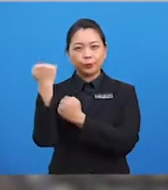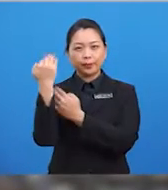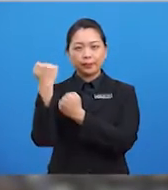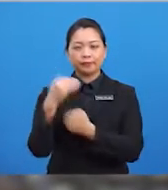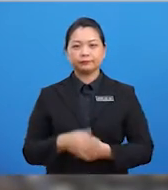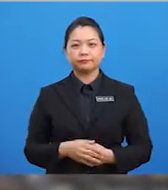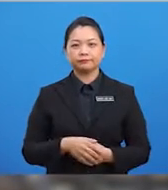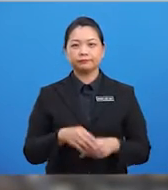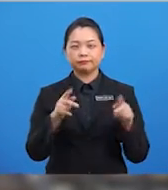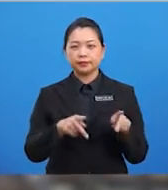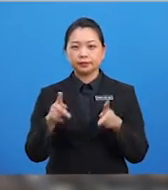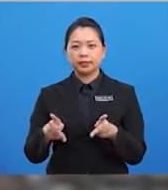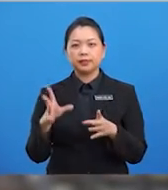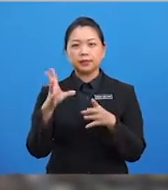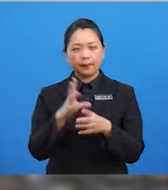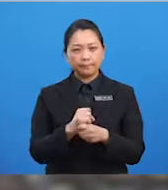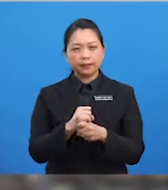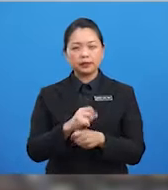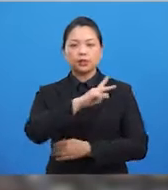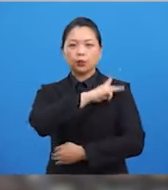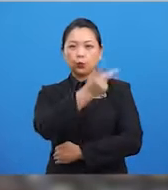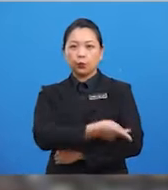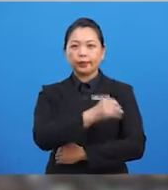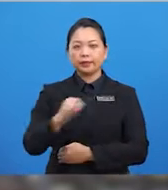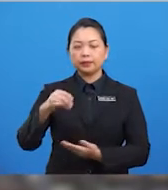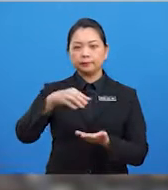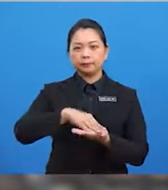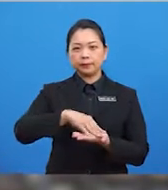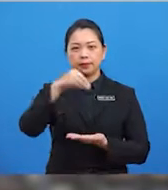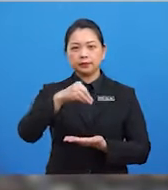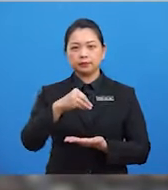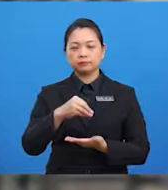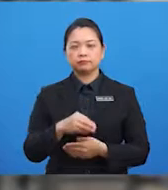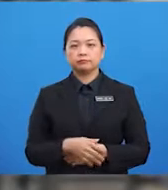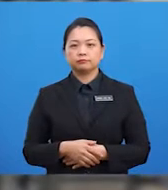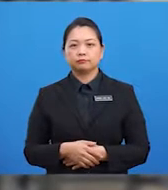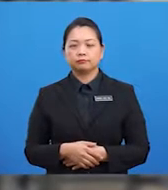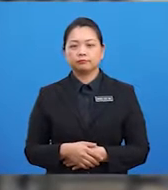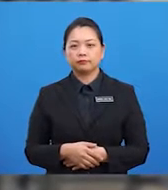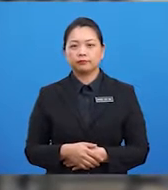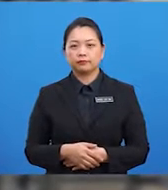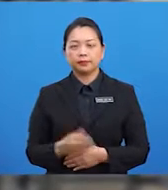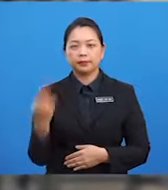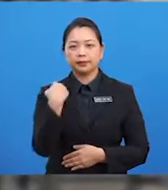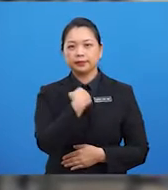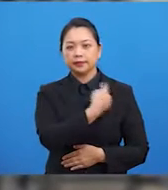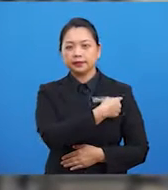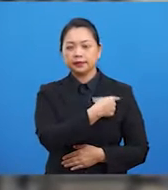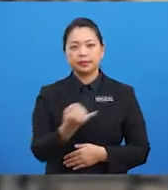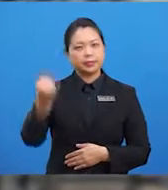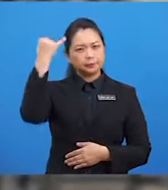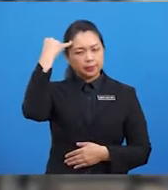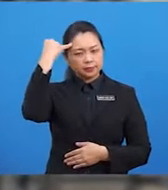berharap pelajar dapat menguasai pembelajaran lalu. Mari kita